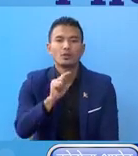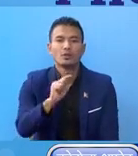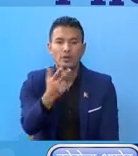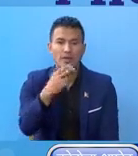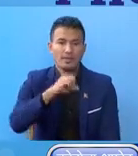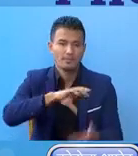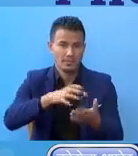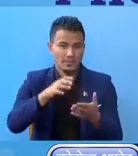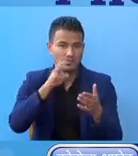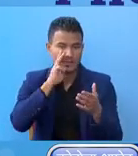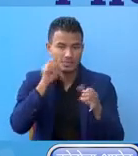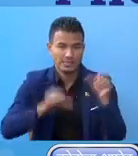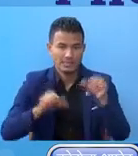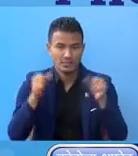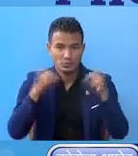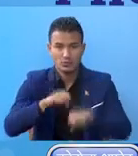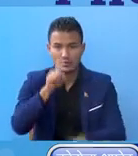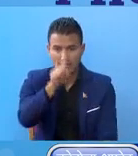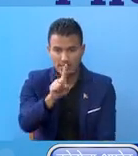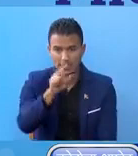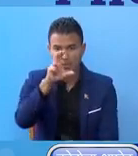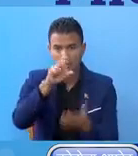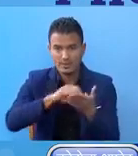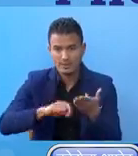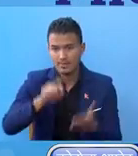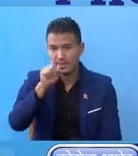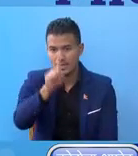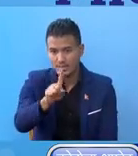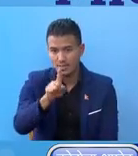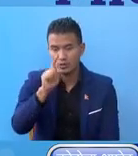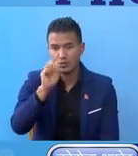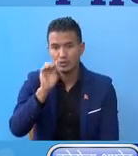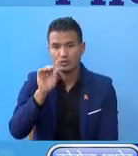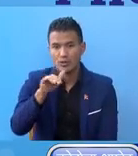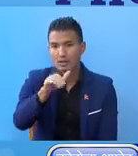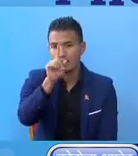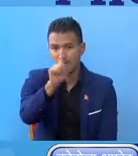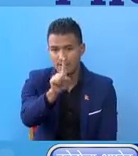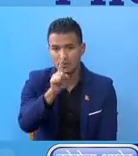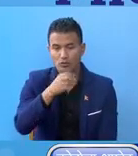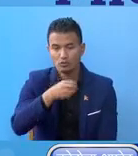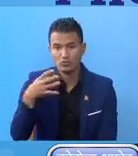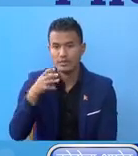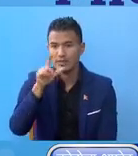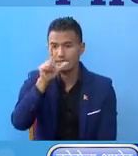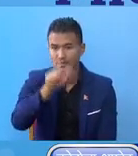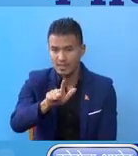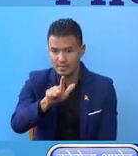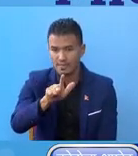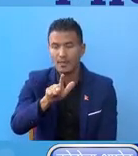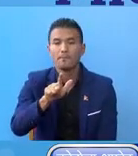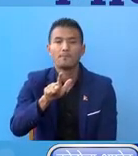प्रदेशमा जाजरकोटमा 1, दैलेखमा 1, सल्यानमा 1, सुर्खेतमा 7,